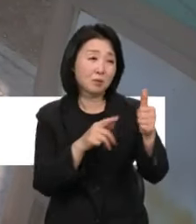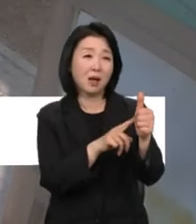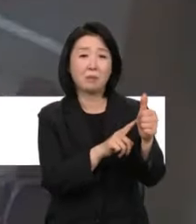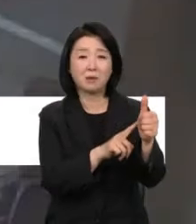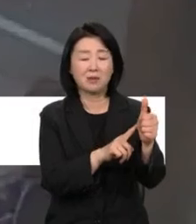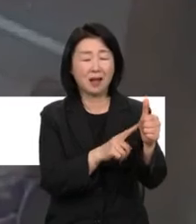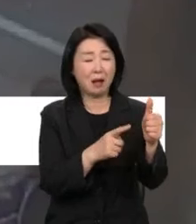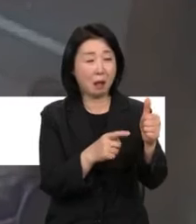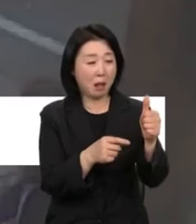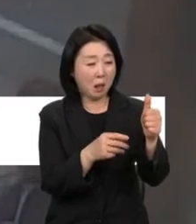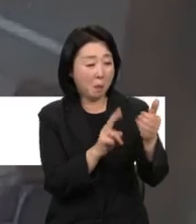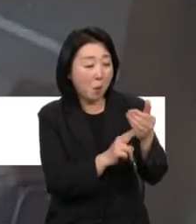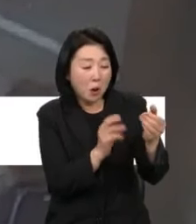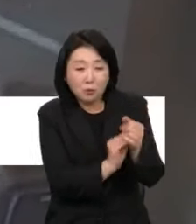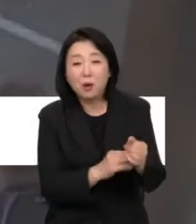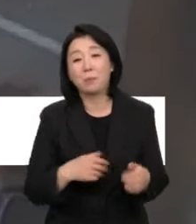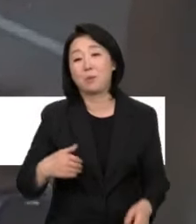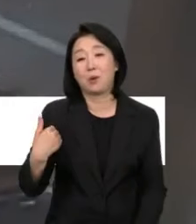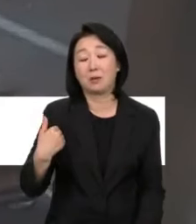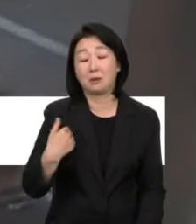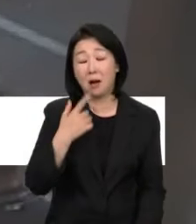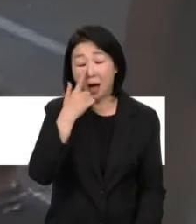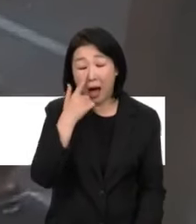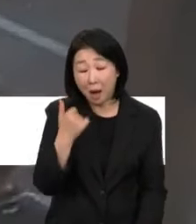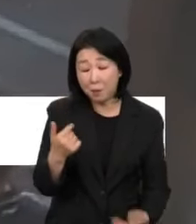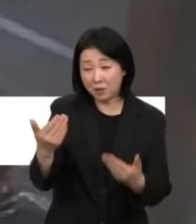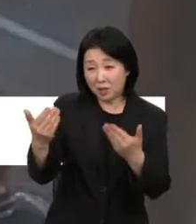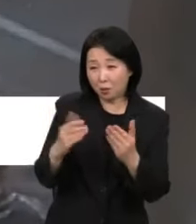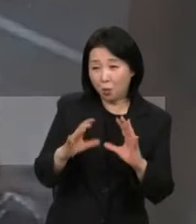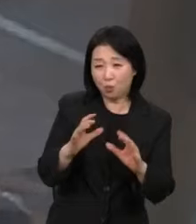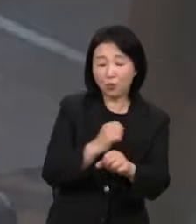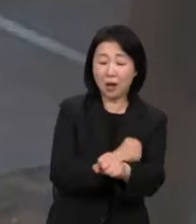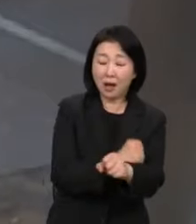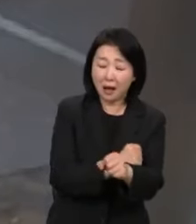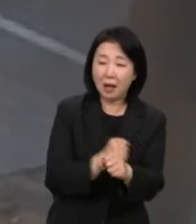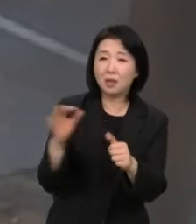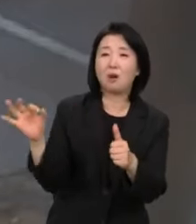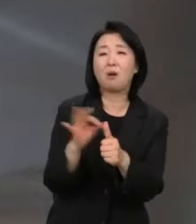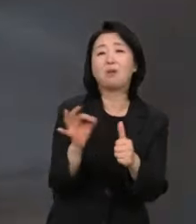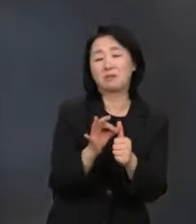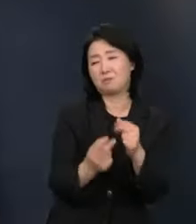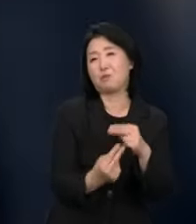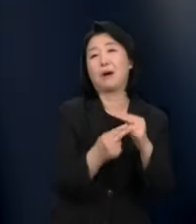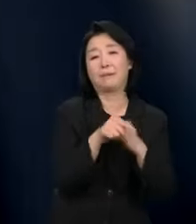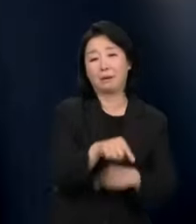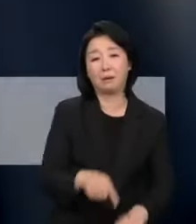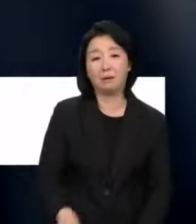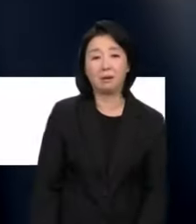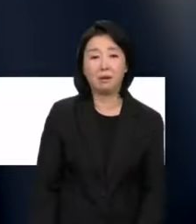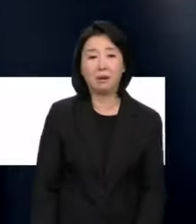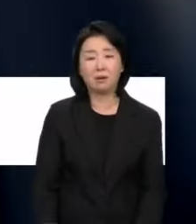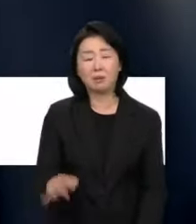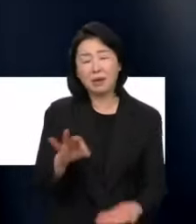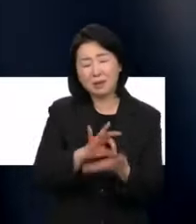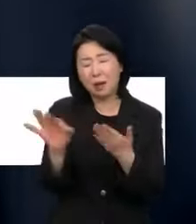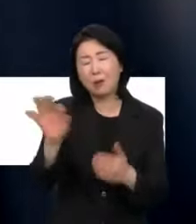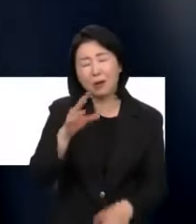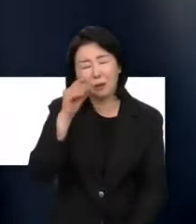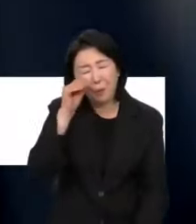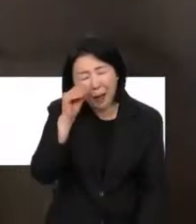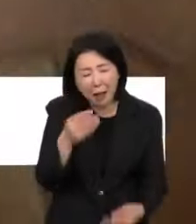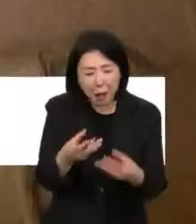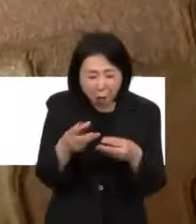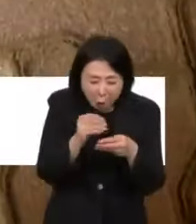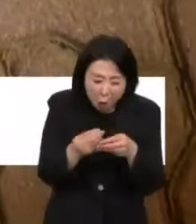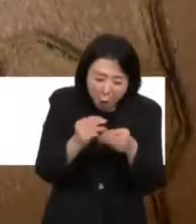걸 몰랐다고 했습니다. 아버지가 받아 모아둔 국가유공자 연금이었습니다. 얼마나 그걸 안 쓰고 그렇게 꼬글꼬글